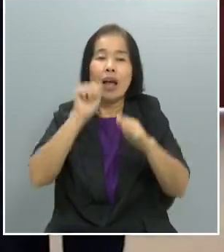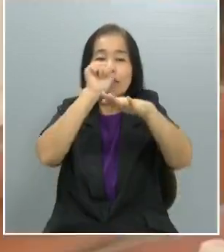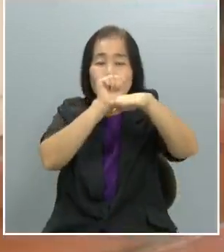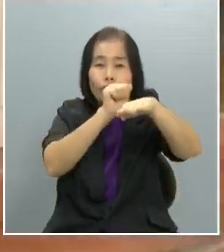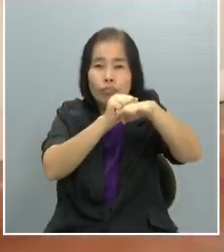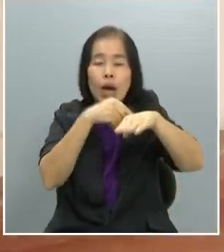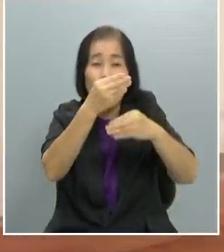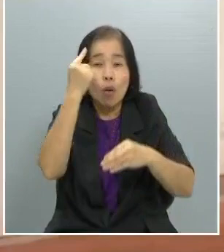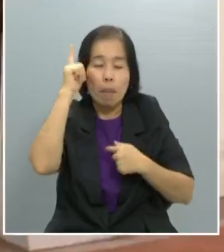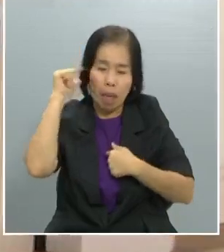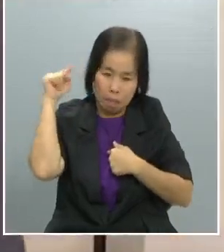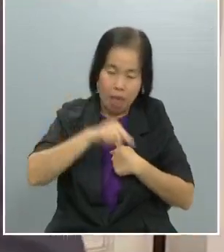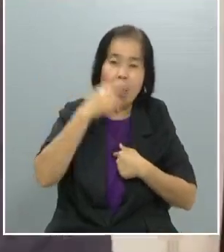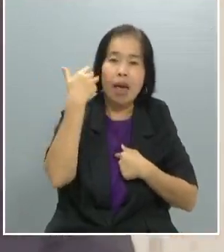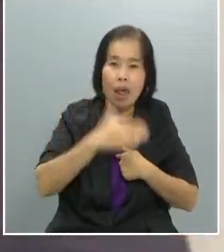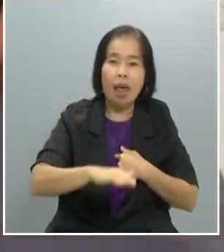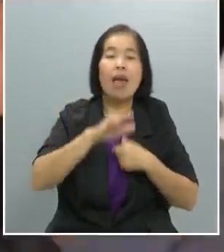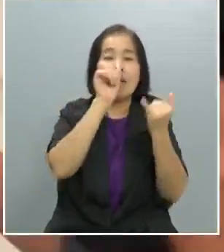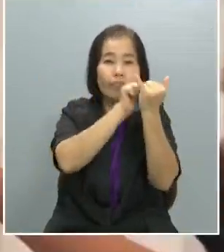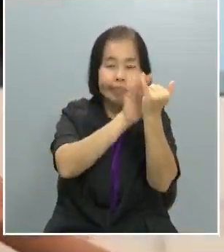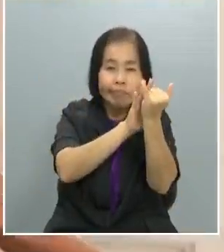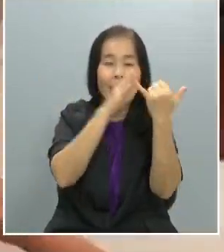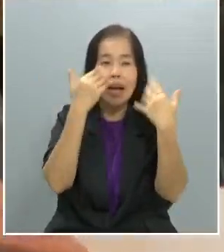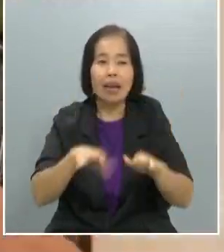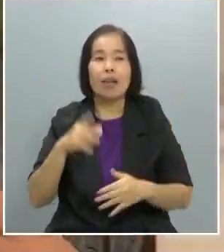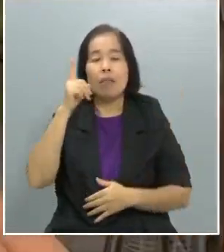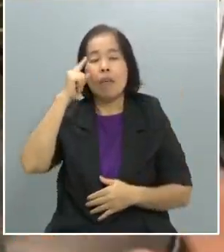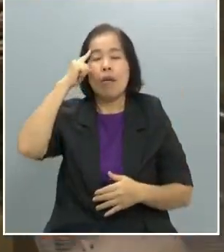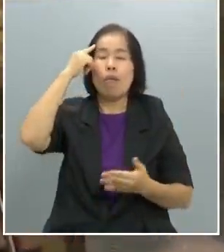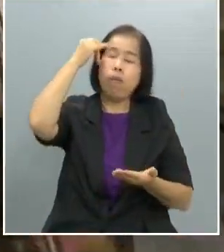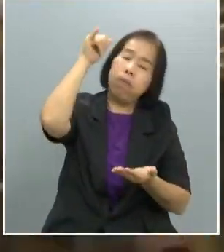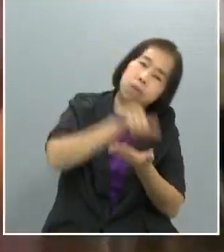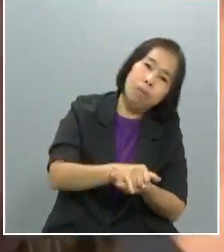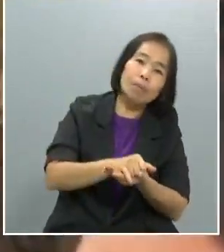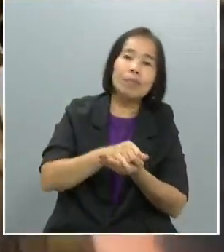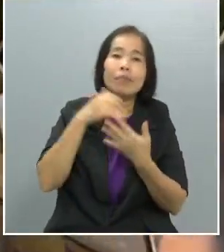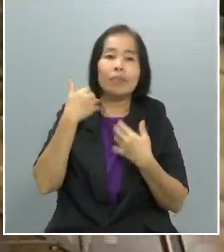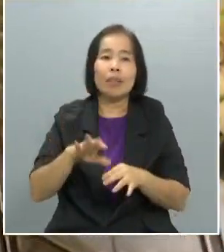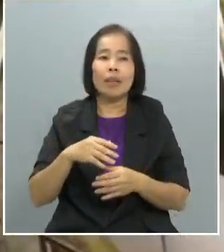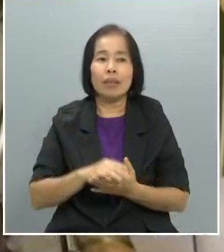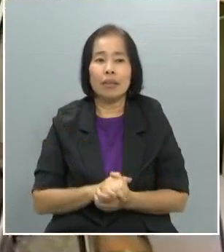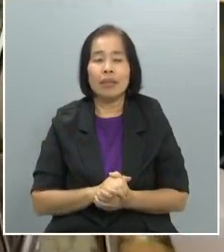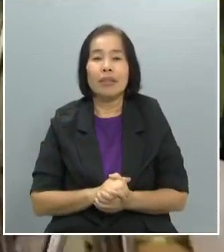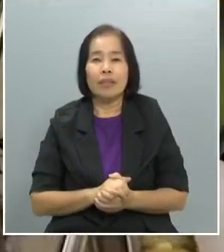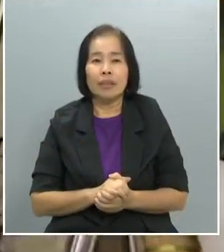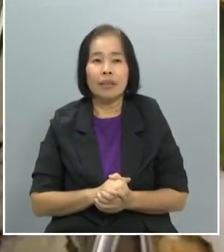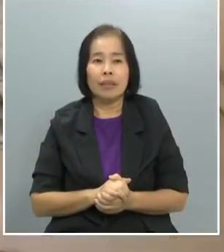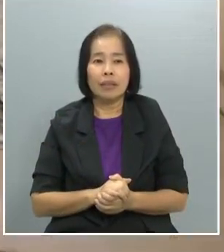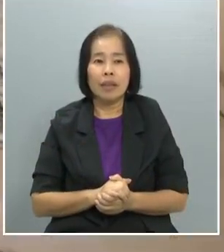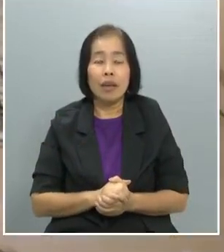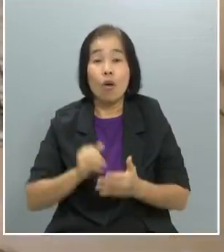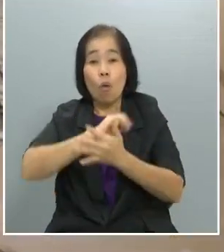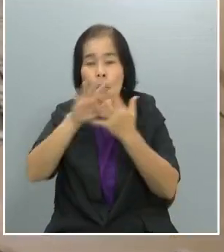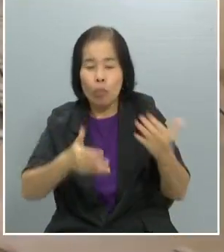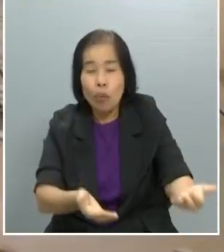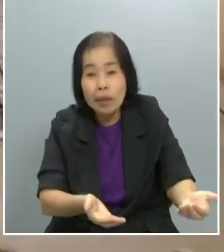ให้ลูกได้รับรู้ว่าแม่มาแล้วจากนั้นคุณแม่ก็เป็นลมเข่าทรุดลงกับพื้นหน้าโลงญาติญาติต้องช่วยกัน